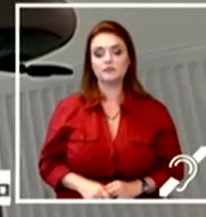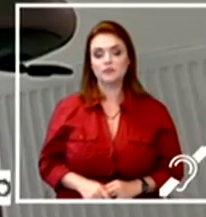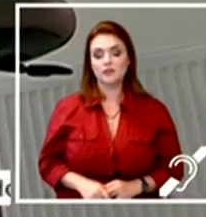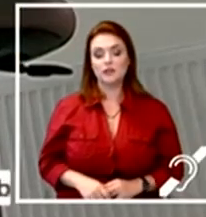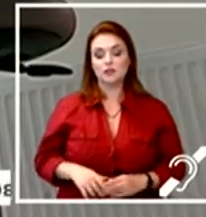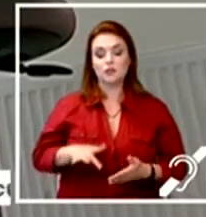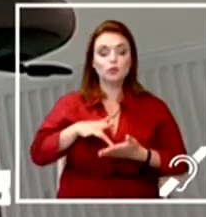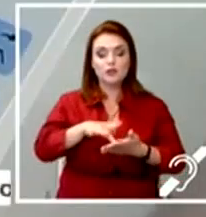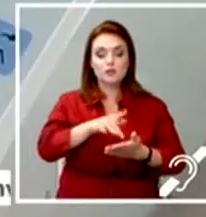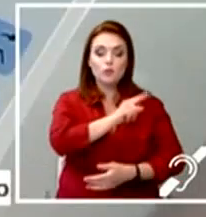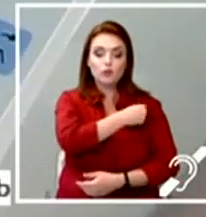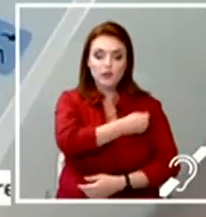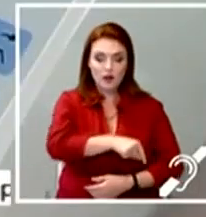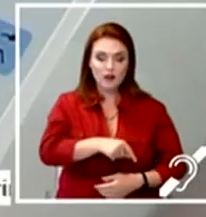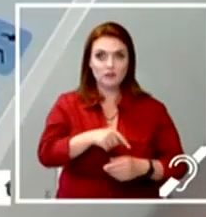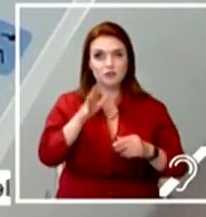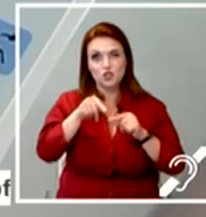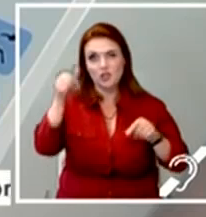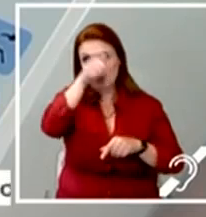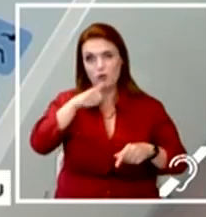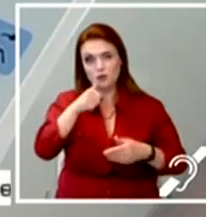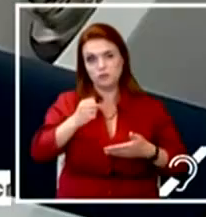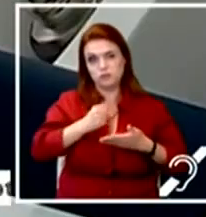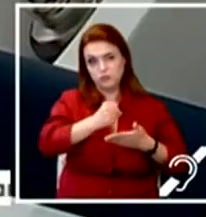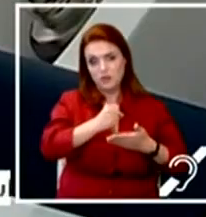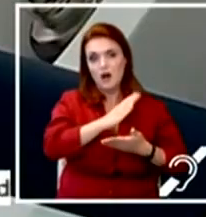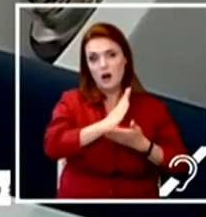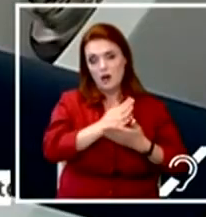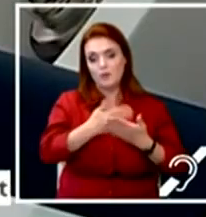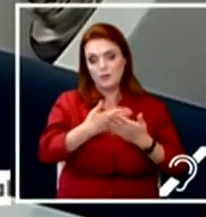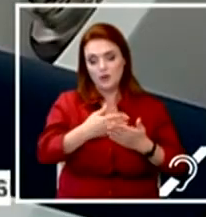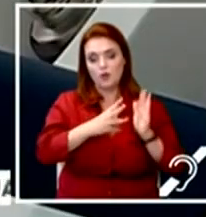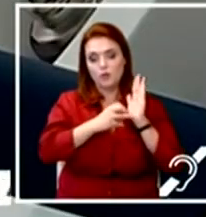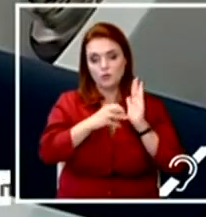globală a turismului medical încasează anual peste 800 de milioane de euro.